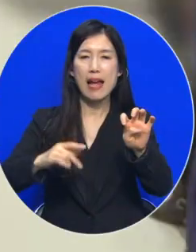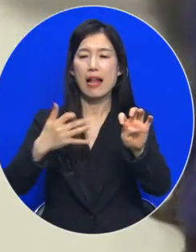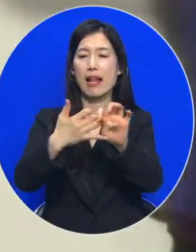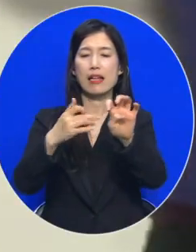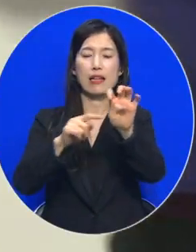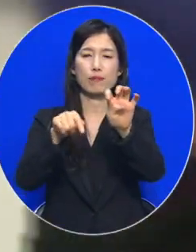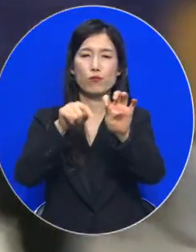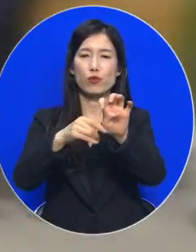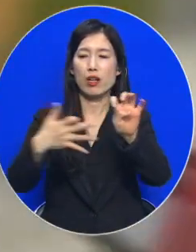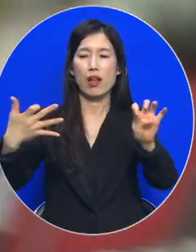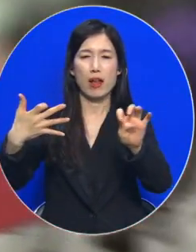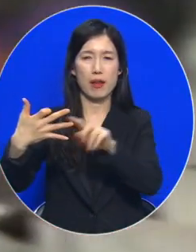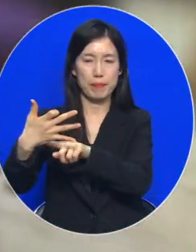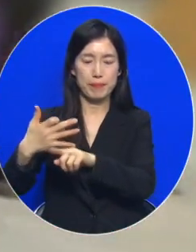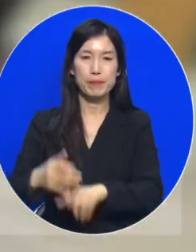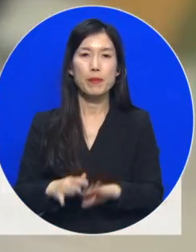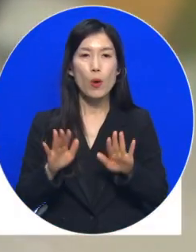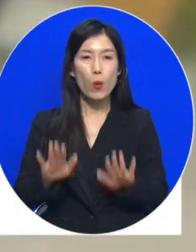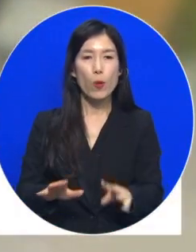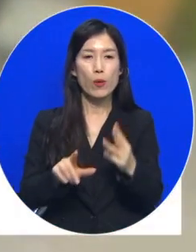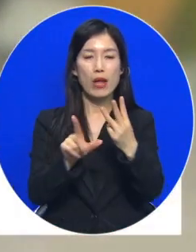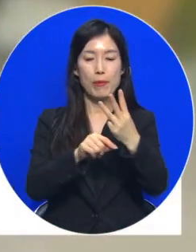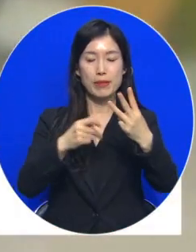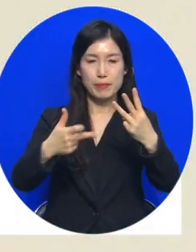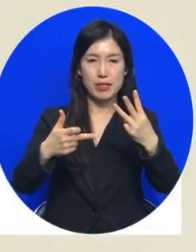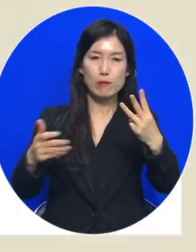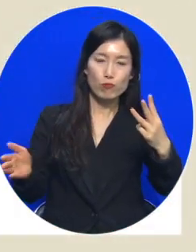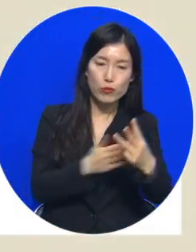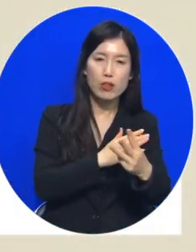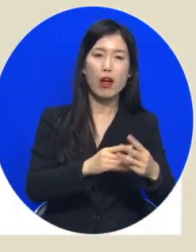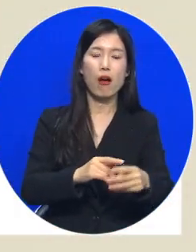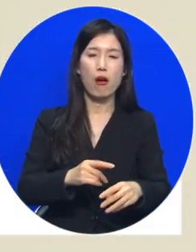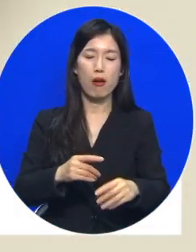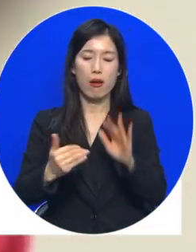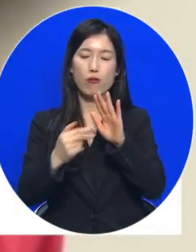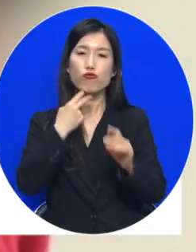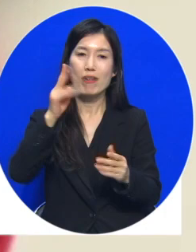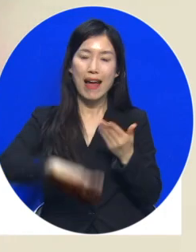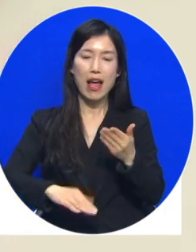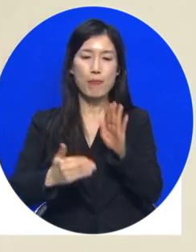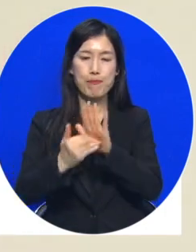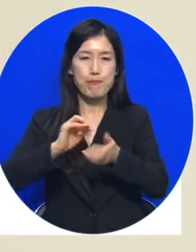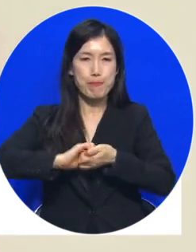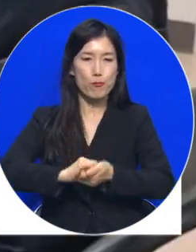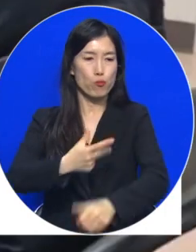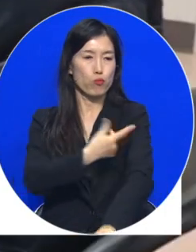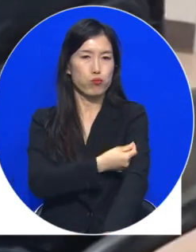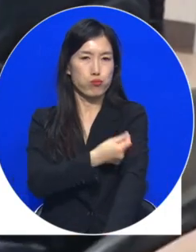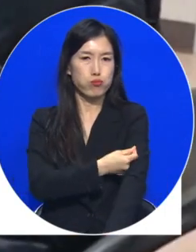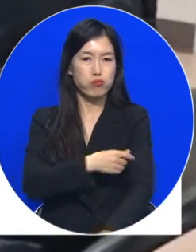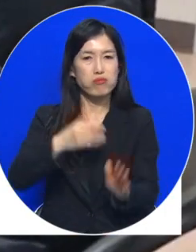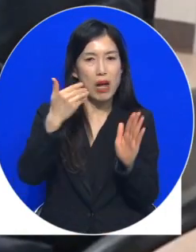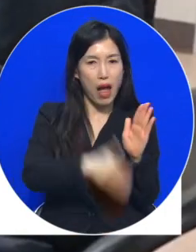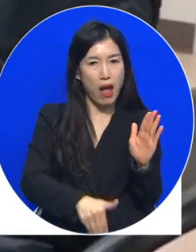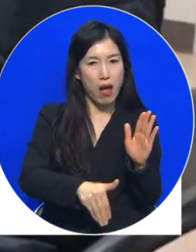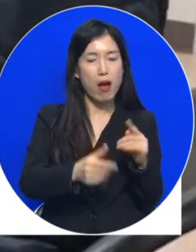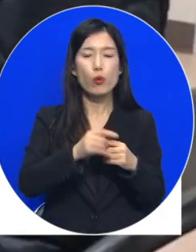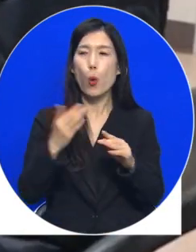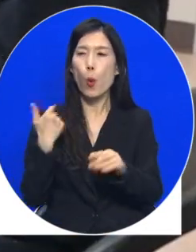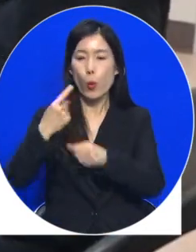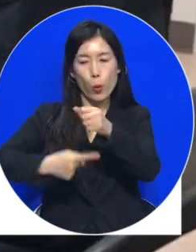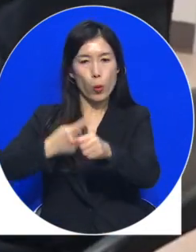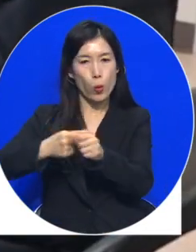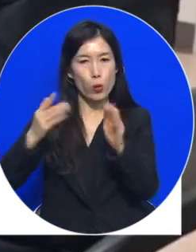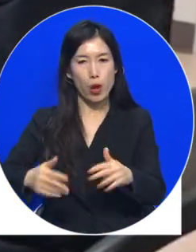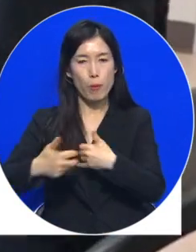했습니다 오늘 17일부터 3개월간 필수 예방접종을 하지 않았거나 최근 1년간 의료기관 진료를 하지